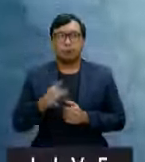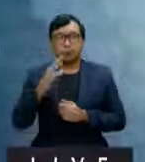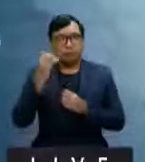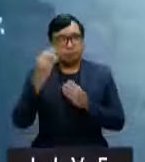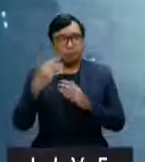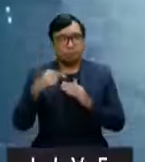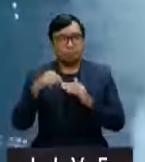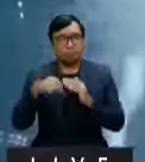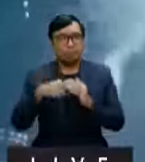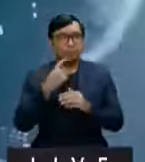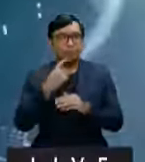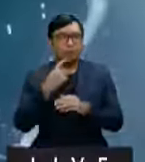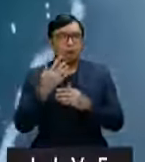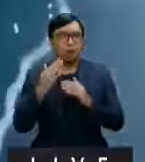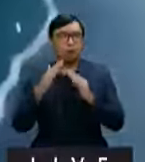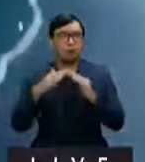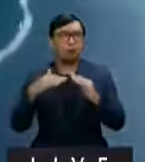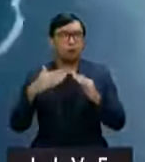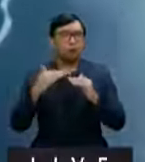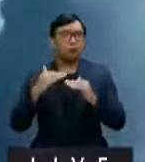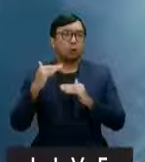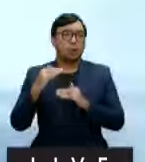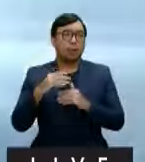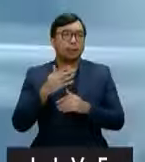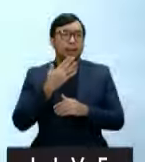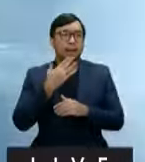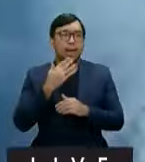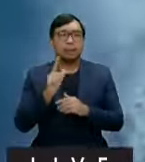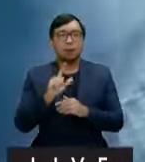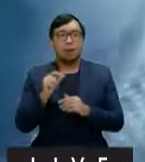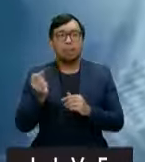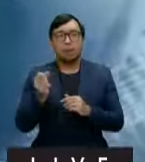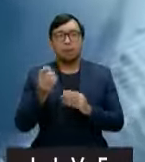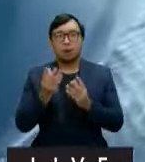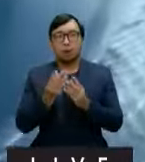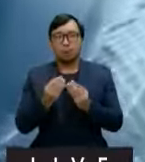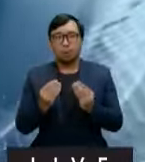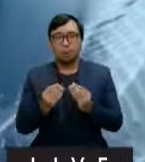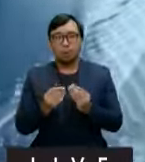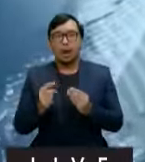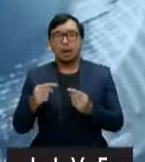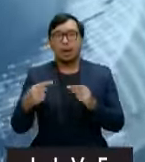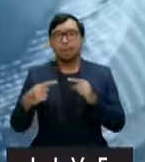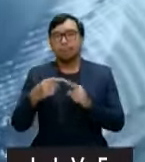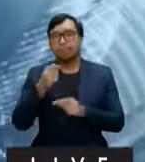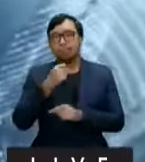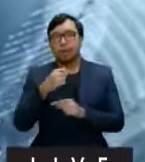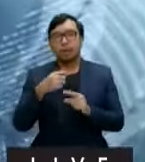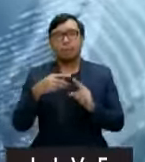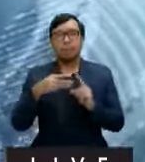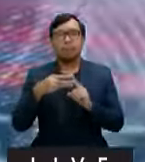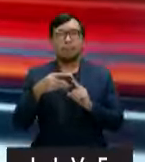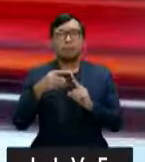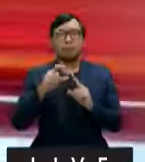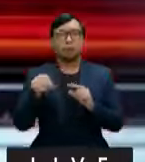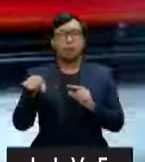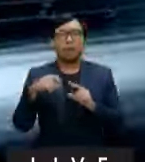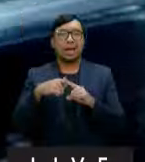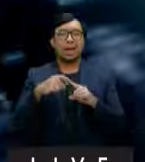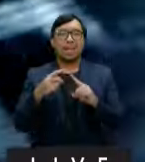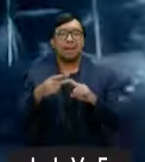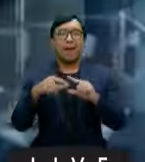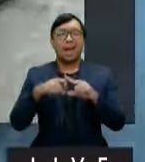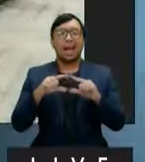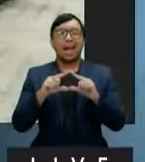Dan berusaha untuk mengetahui update terkini di rumah susun sederhana sewa Pasar Rumput, kita sudah bersama dengan reporter BTV, ada Zul Fakar di sana. Selamat siang